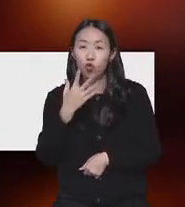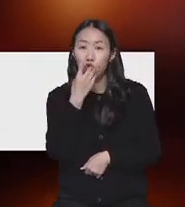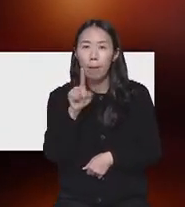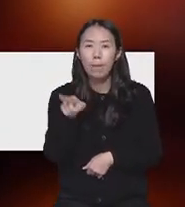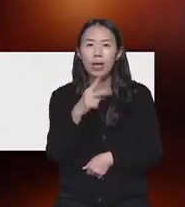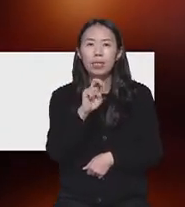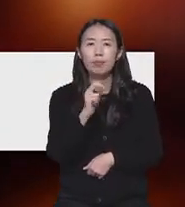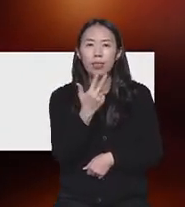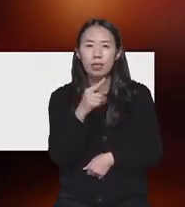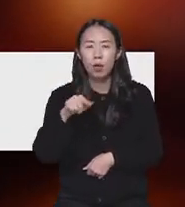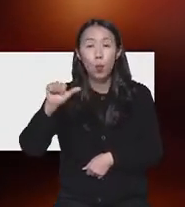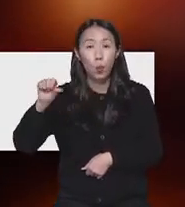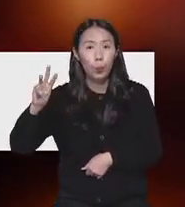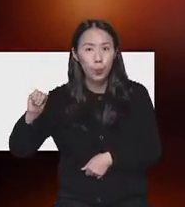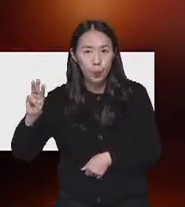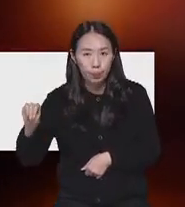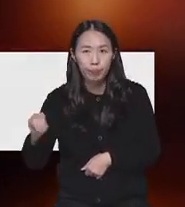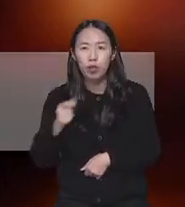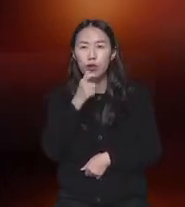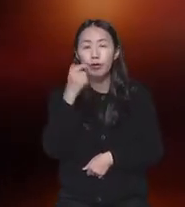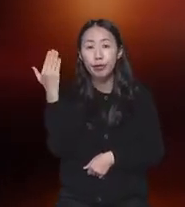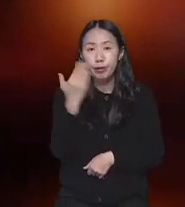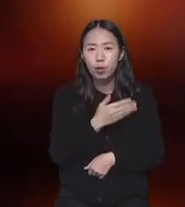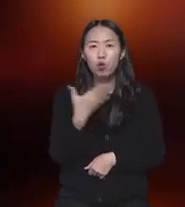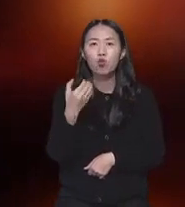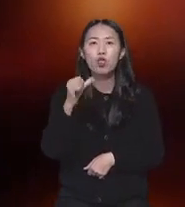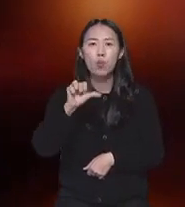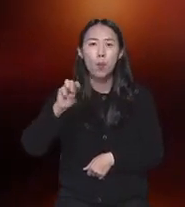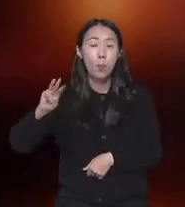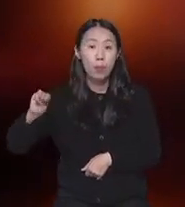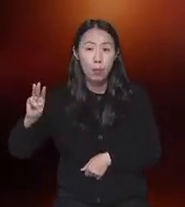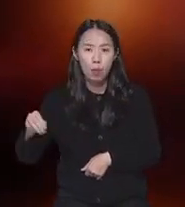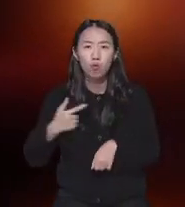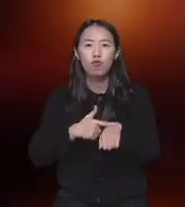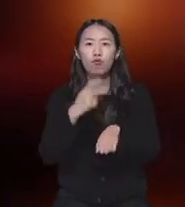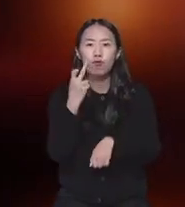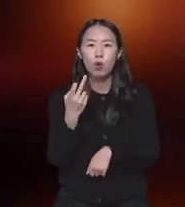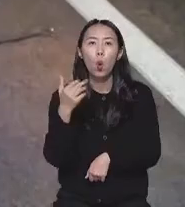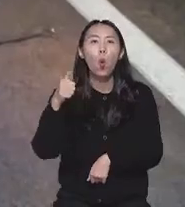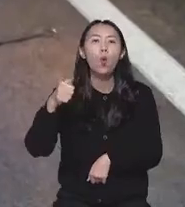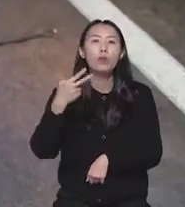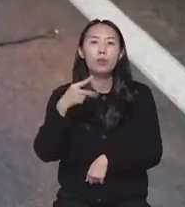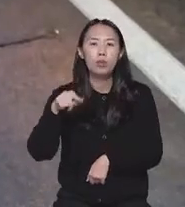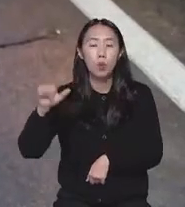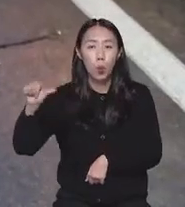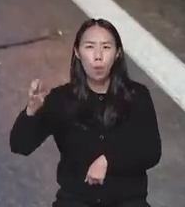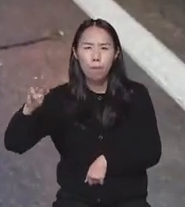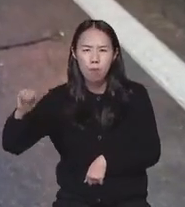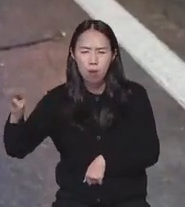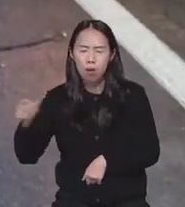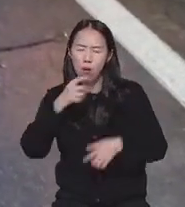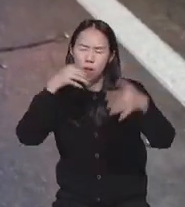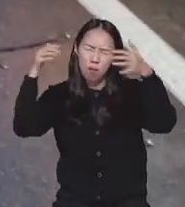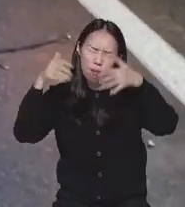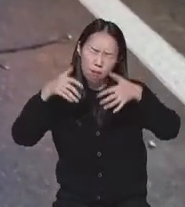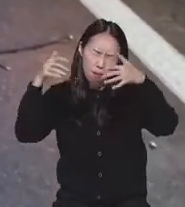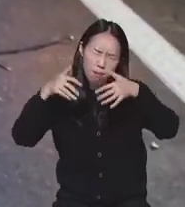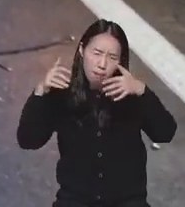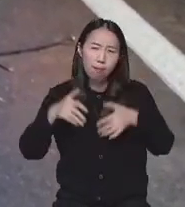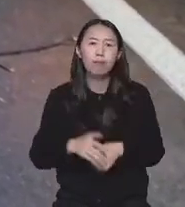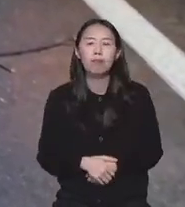순천 127.5mm, 여수산단 95mm, 무등산 52.5mm 등 많은 비가